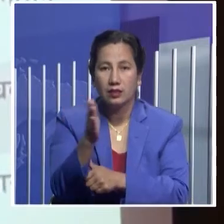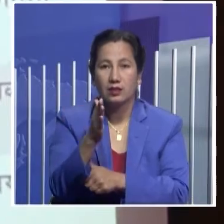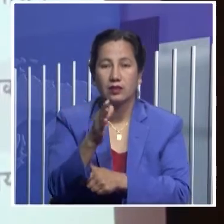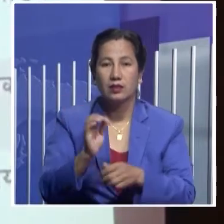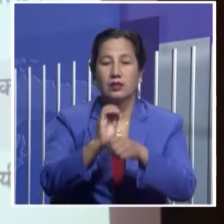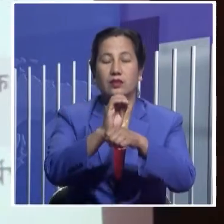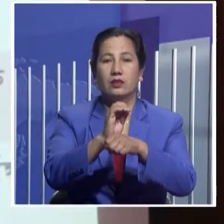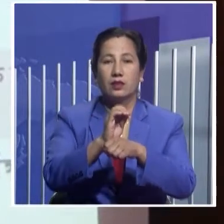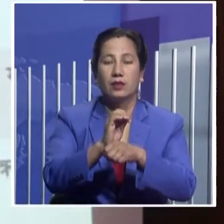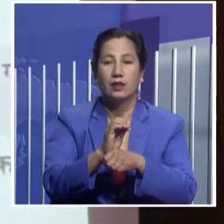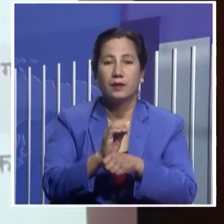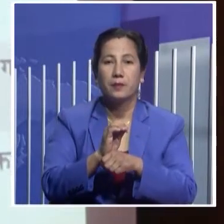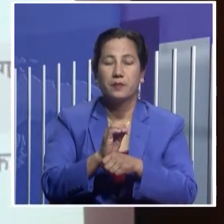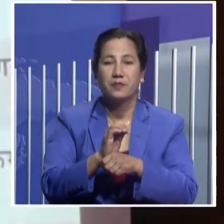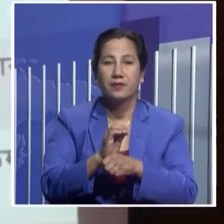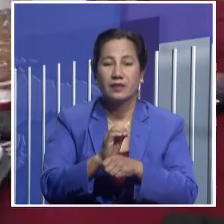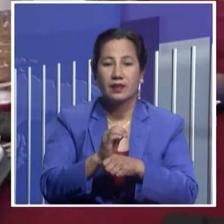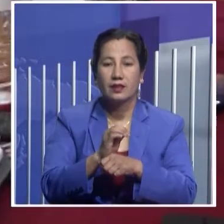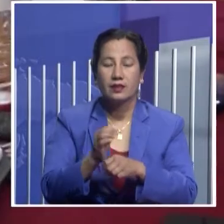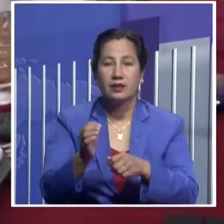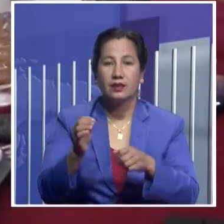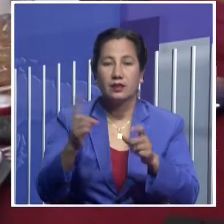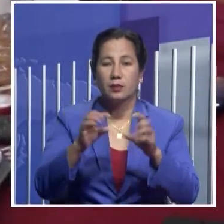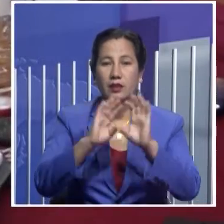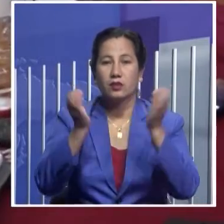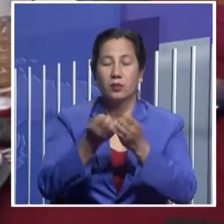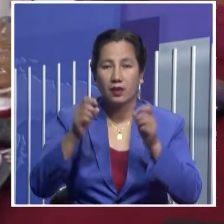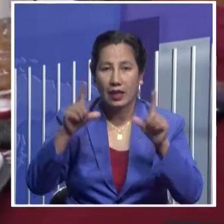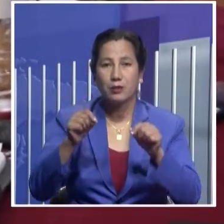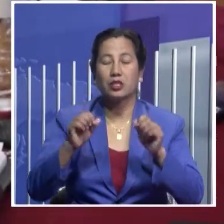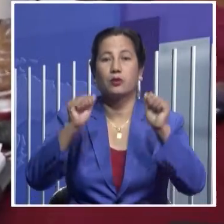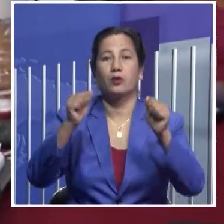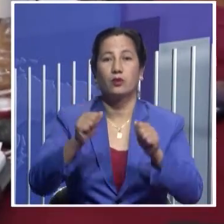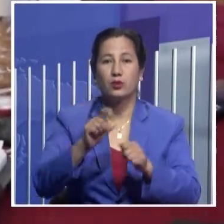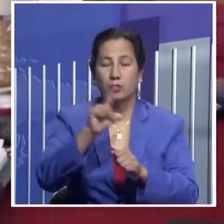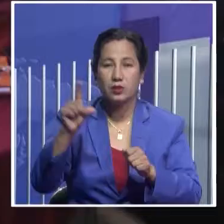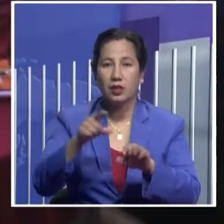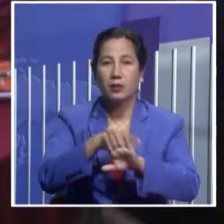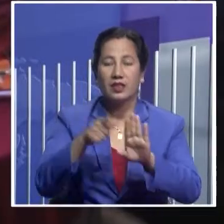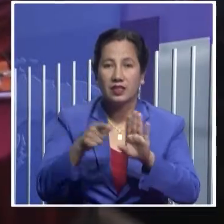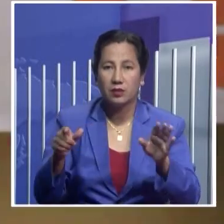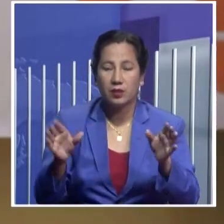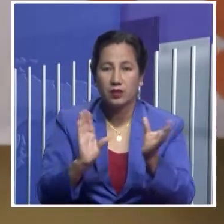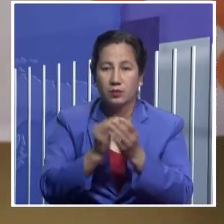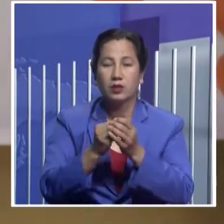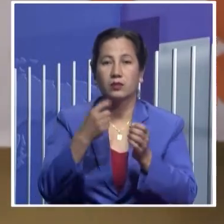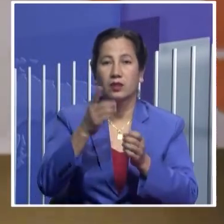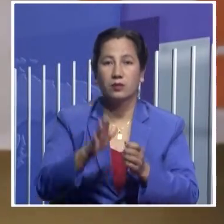थापाले बहुविभेदमा परेका सीमान्तकृत समुदायको आवश्यकता र पहुँच बारे पनि नीतिमा समेटिने